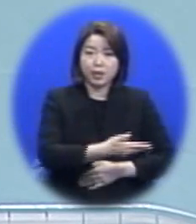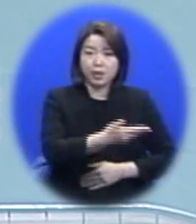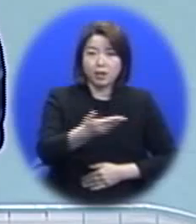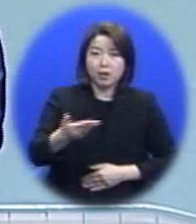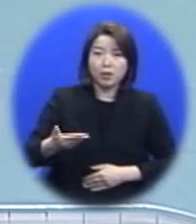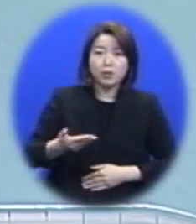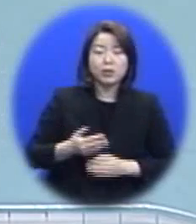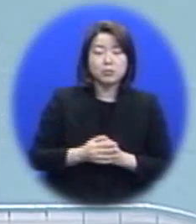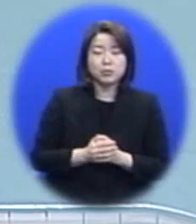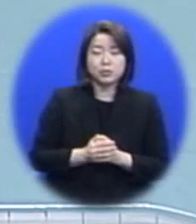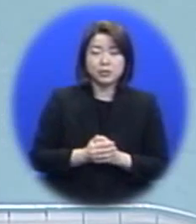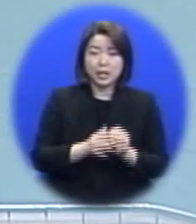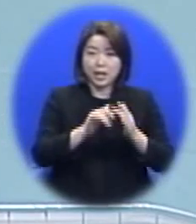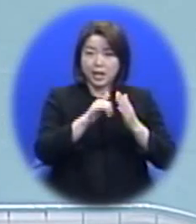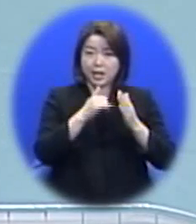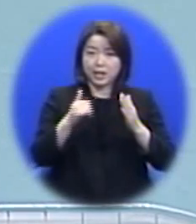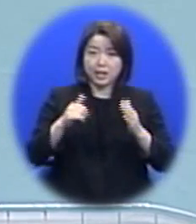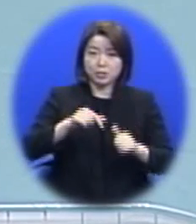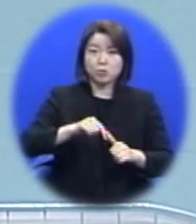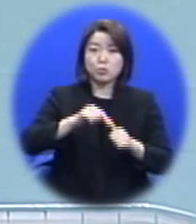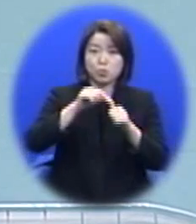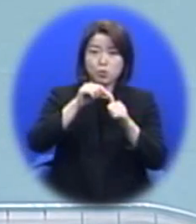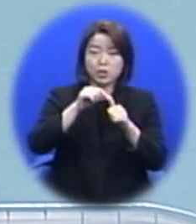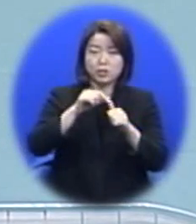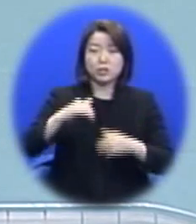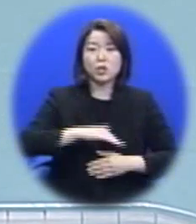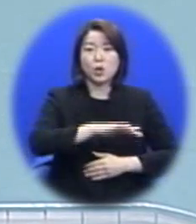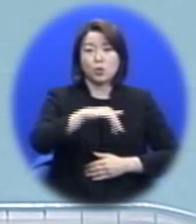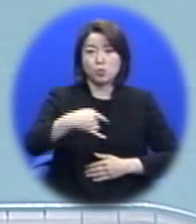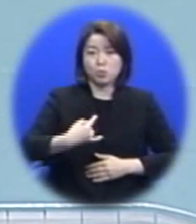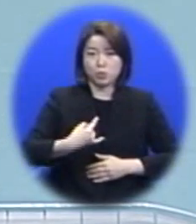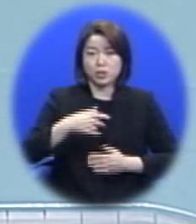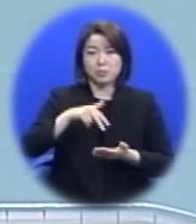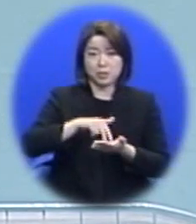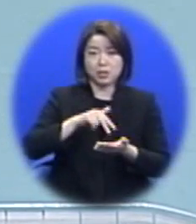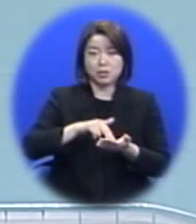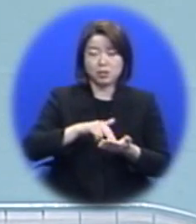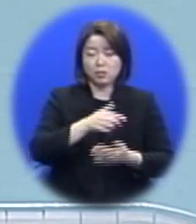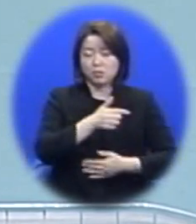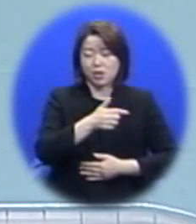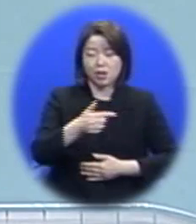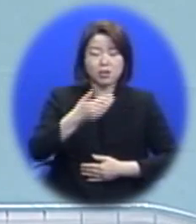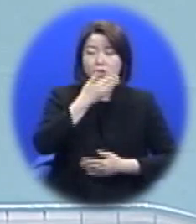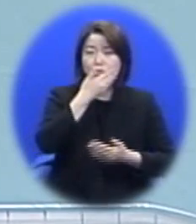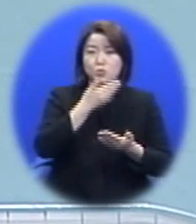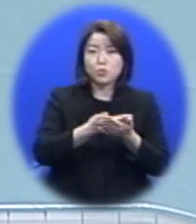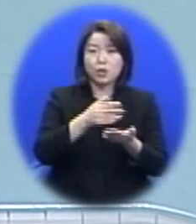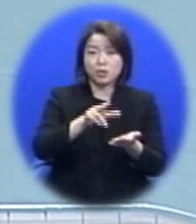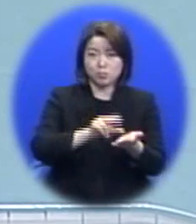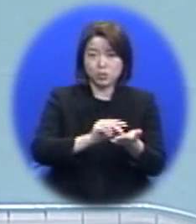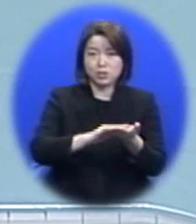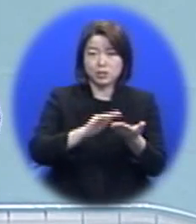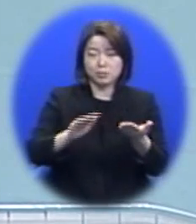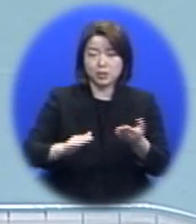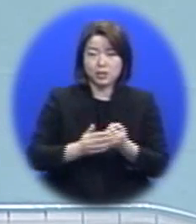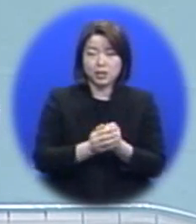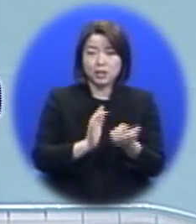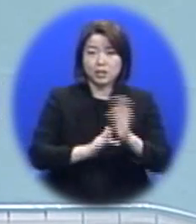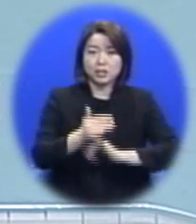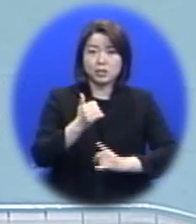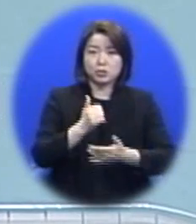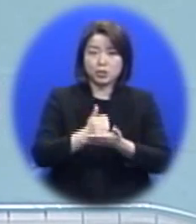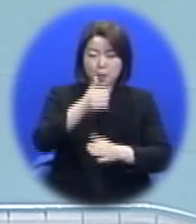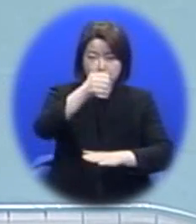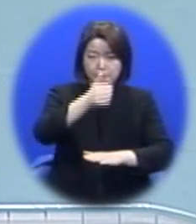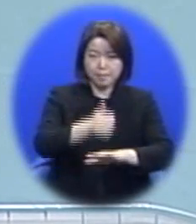여러분, 가족의 구원은 우리에게 있어서 대단히 중요한 문제입니다. 예수님께서 마지막 때,